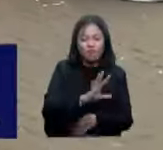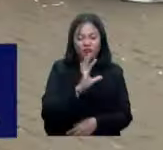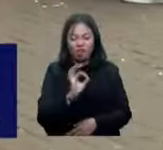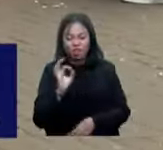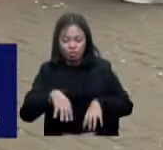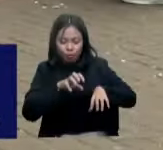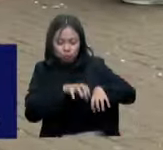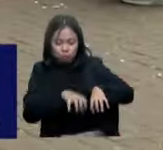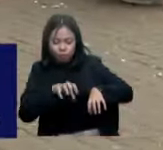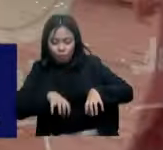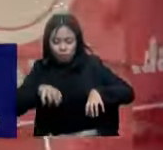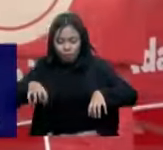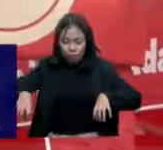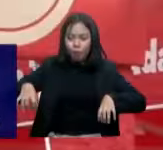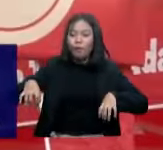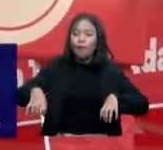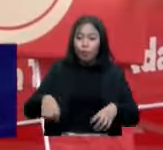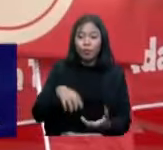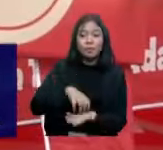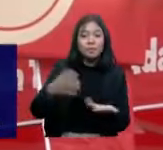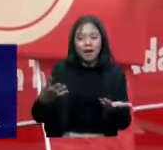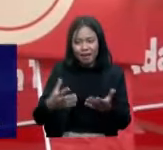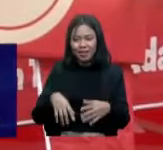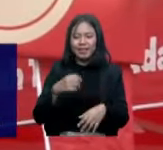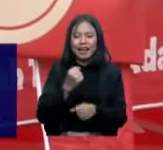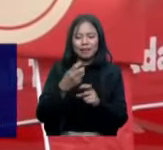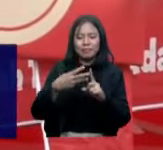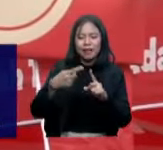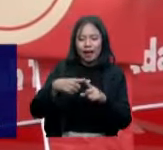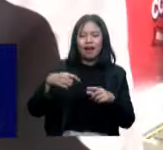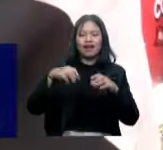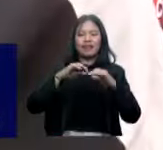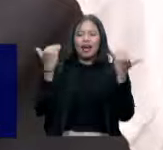makanan viral di Parkir Timur Gelora Bung Karno, Senayan, Jakarta.